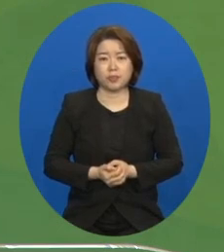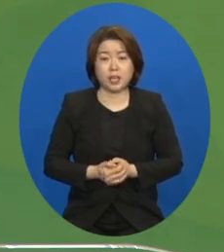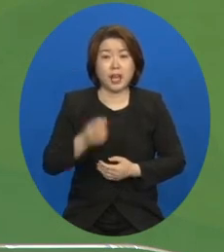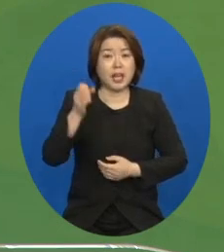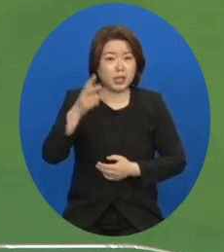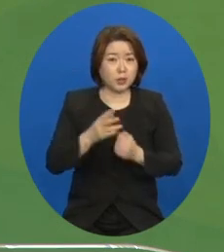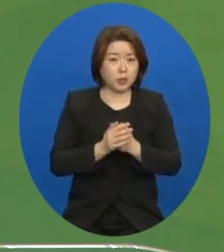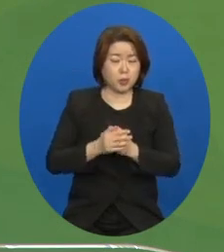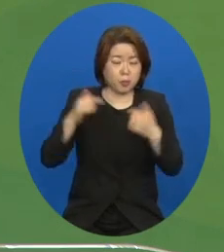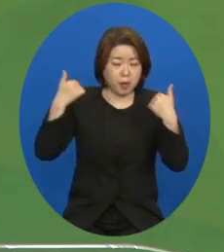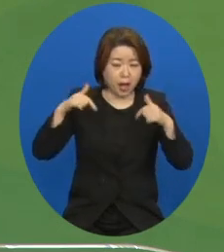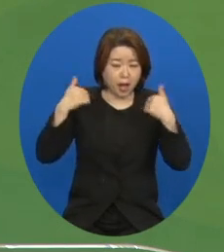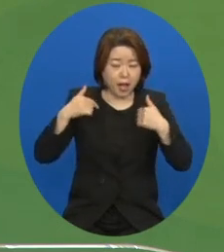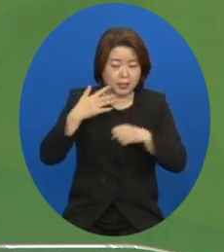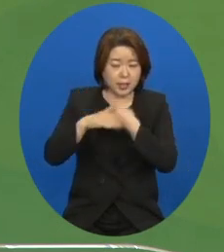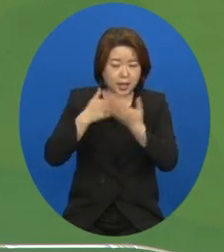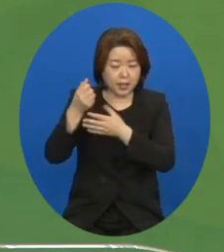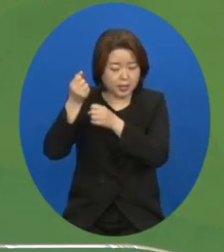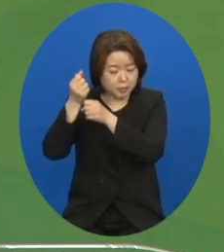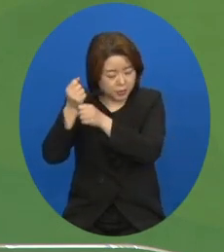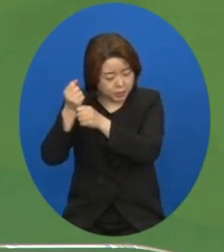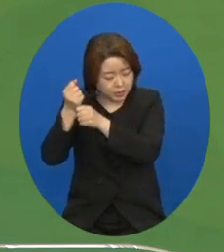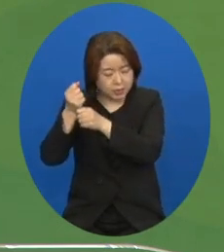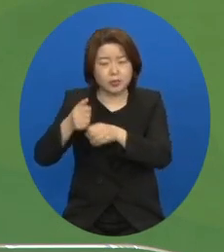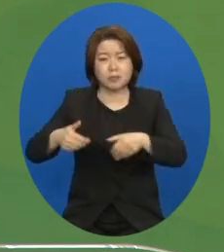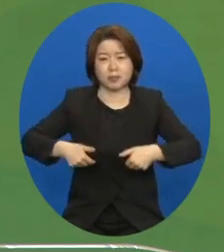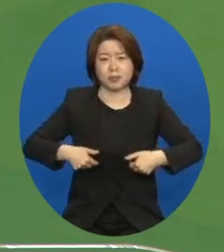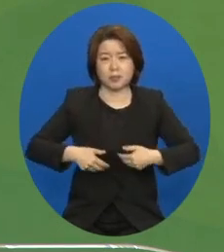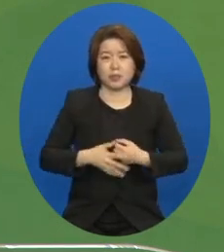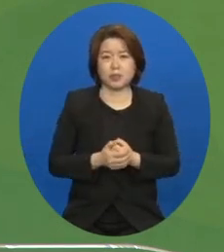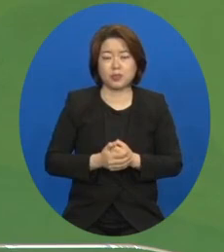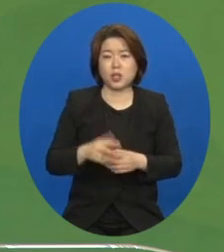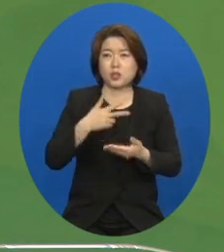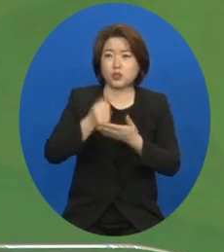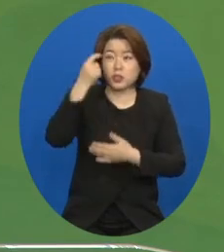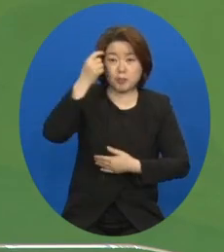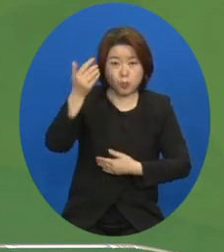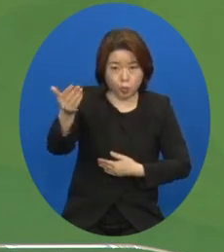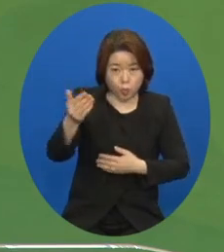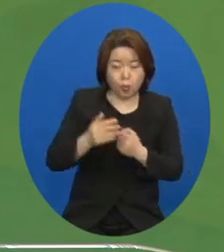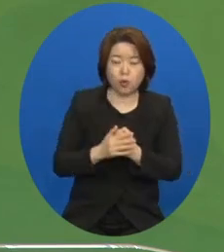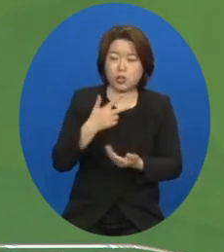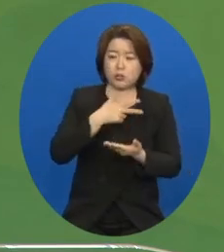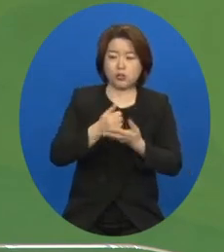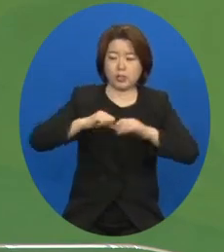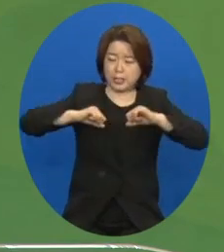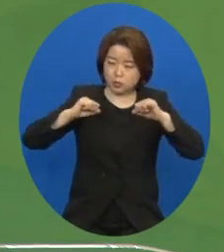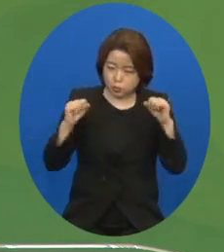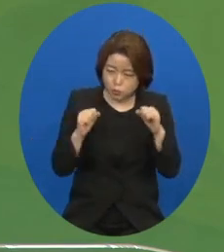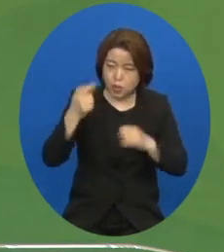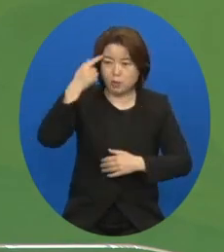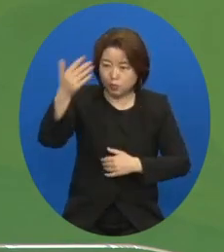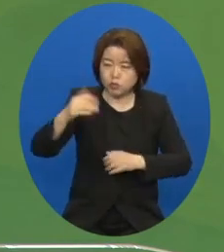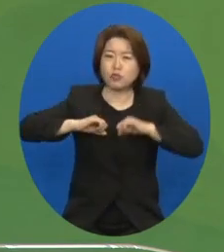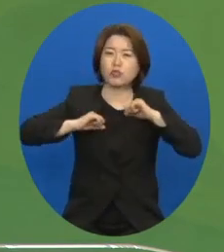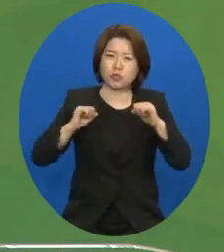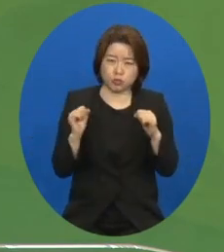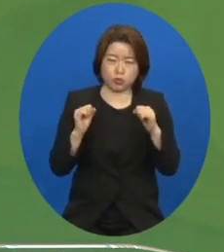그리고 매사에 하나님을 의지하는 겁니다. 주님께 묻고 주님께 순종하고 묻고